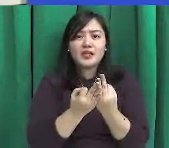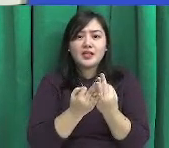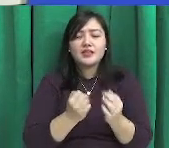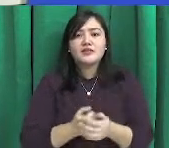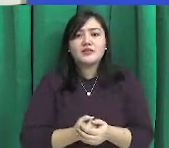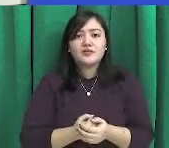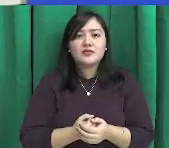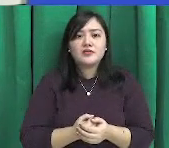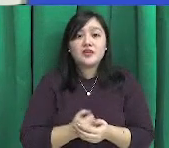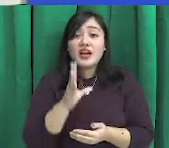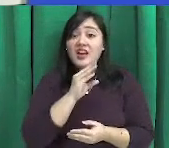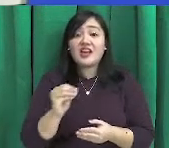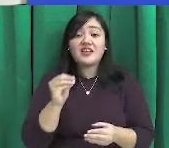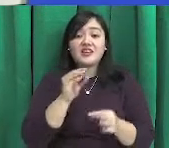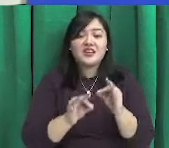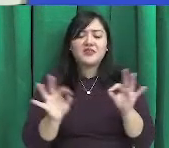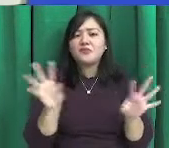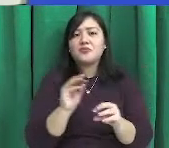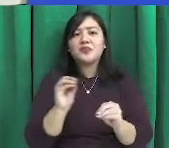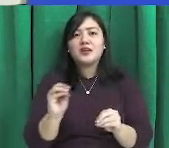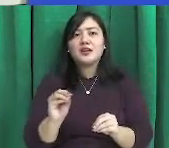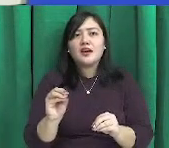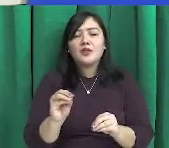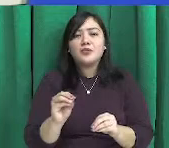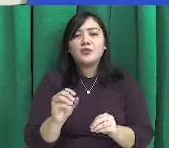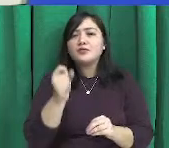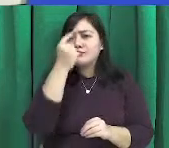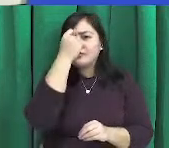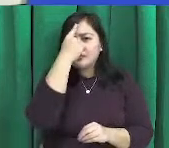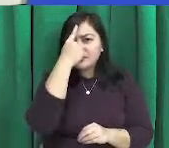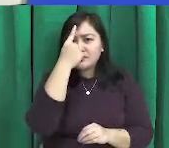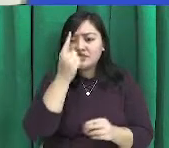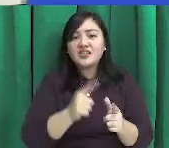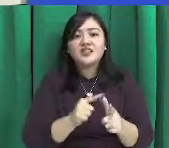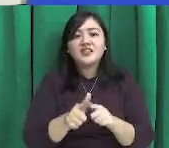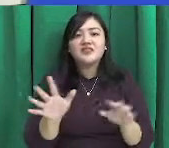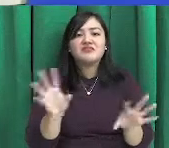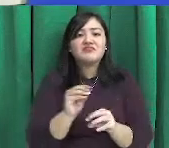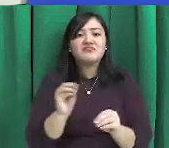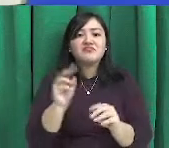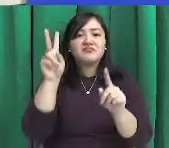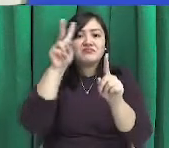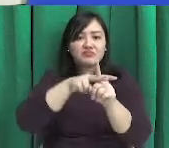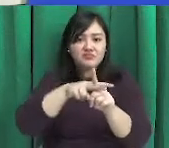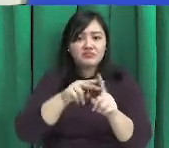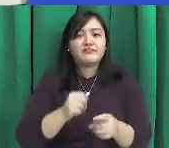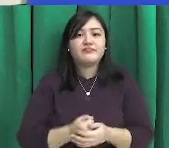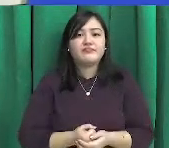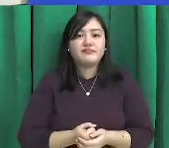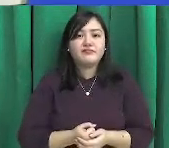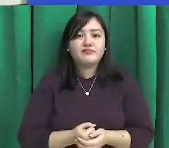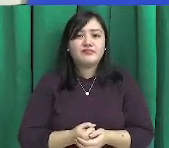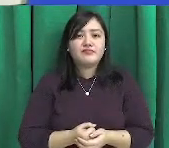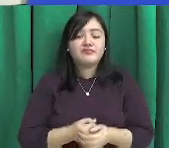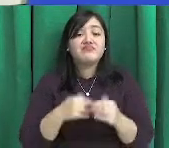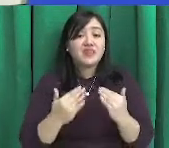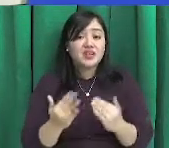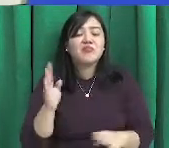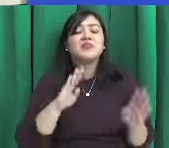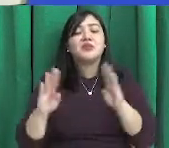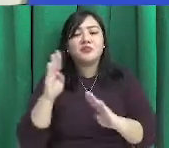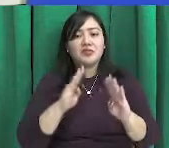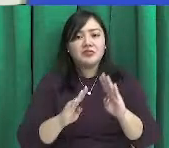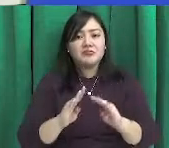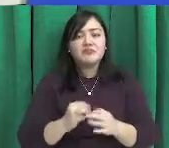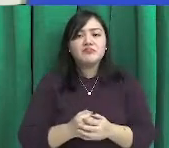wala ka rin i-apply. You see? Ang problema nga ho natin, may naririnig tayo. May naririnig tayo sa